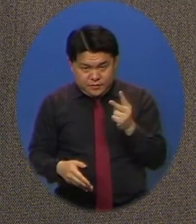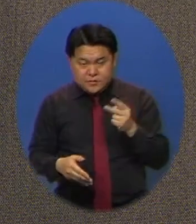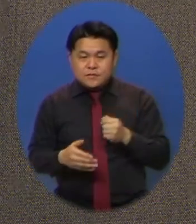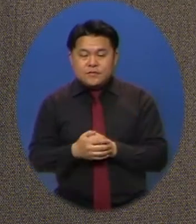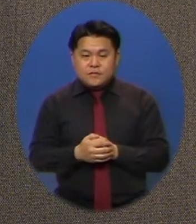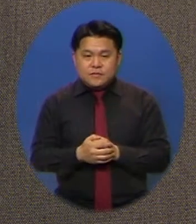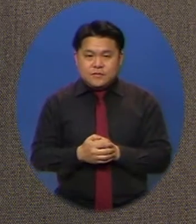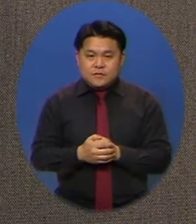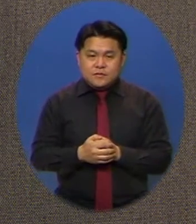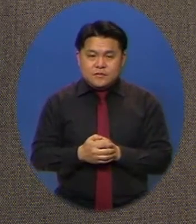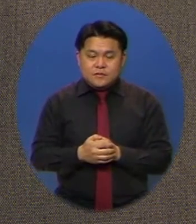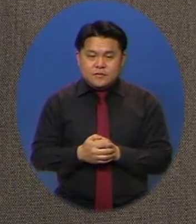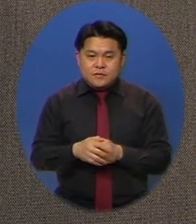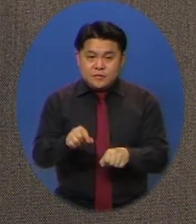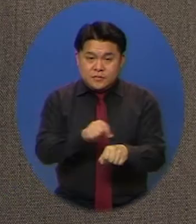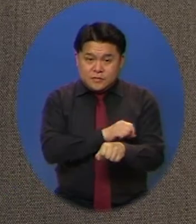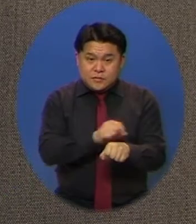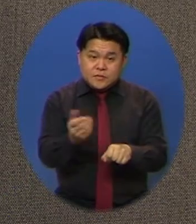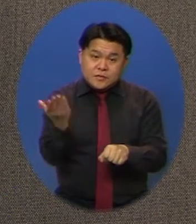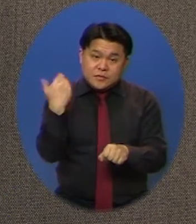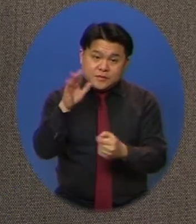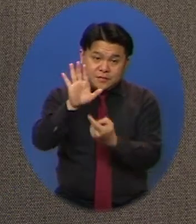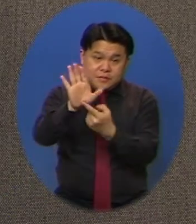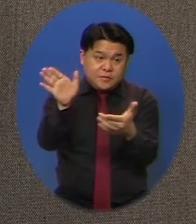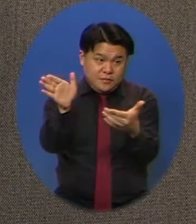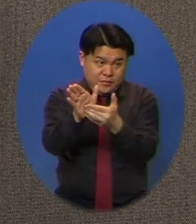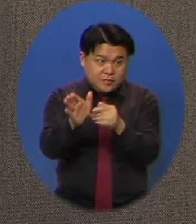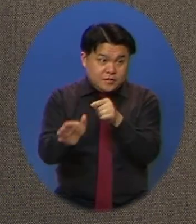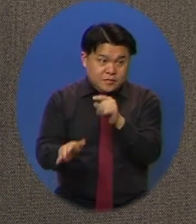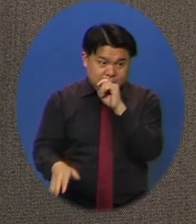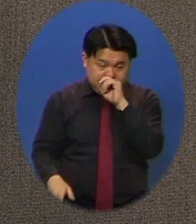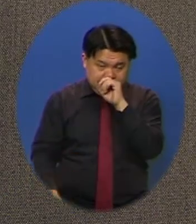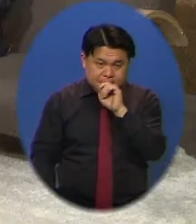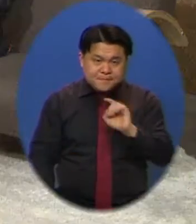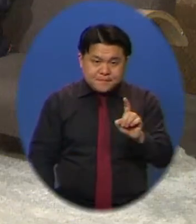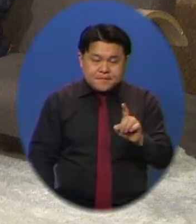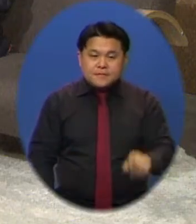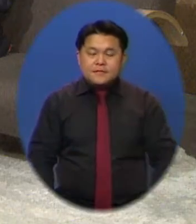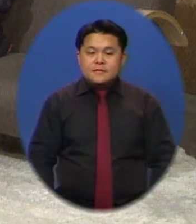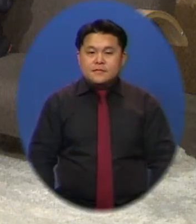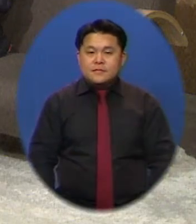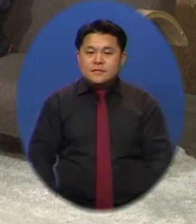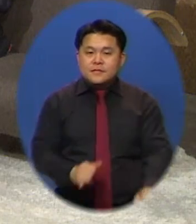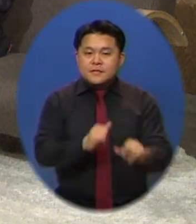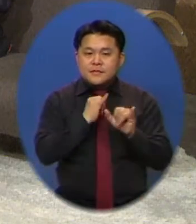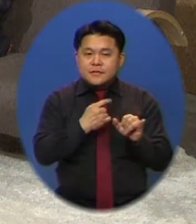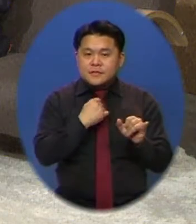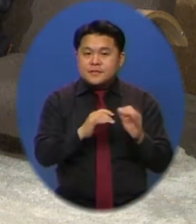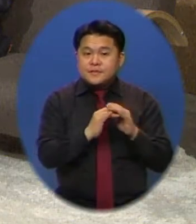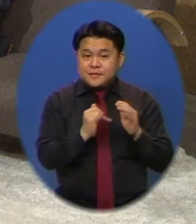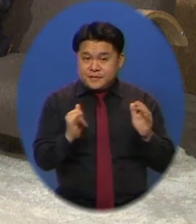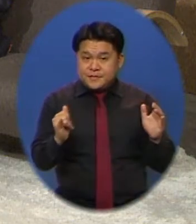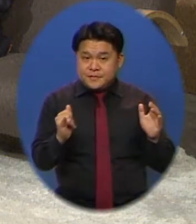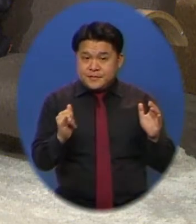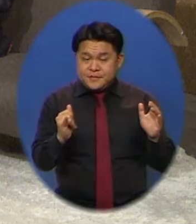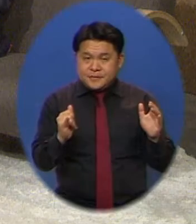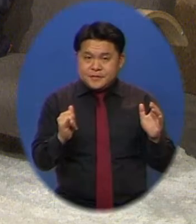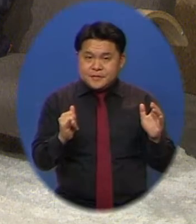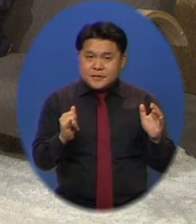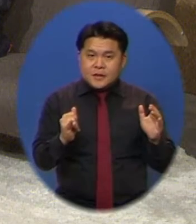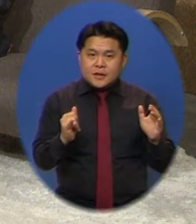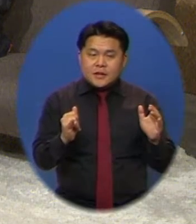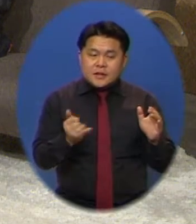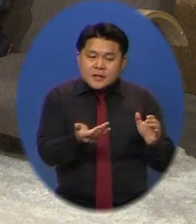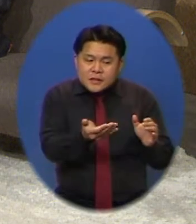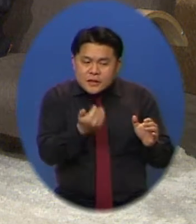특히 최근에 우리가 언론에서 발표를 했습니다만은 자살하신 분들의 그